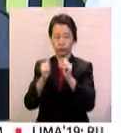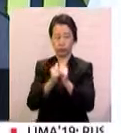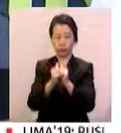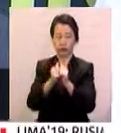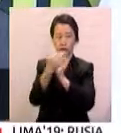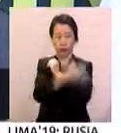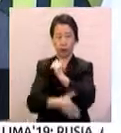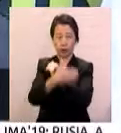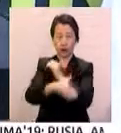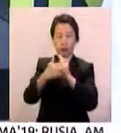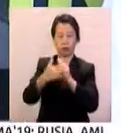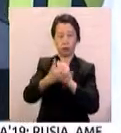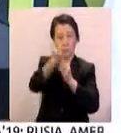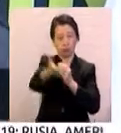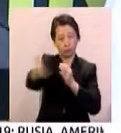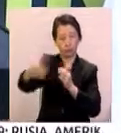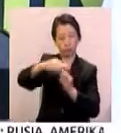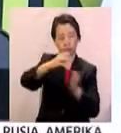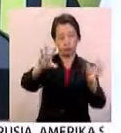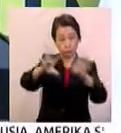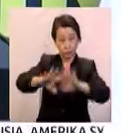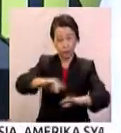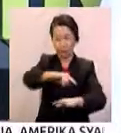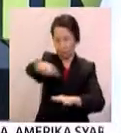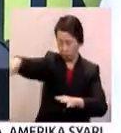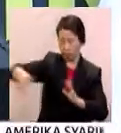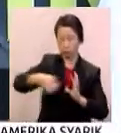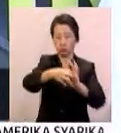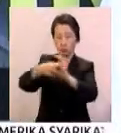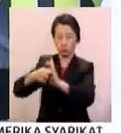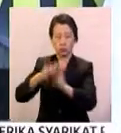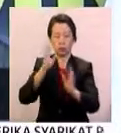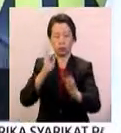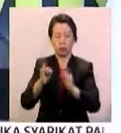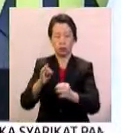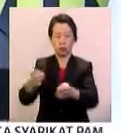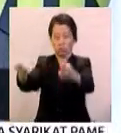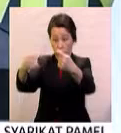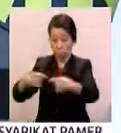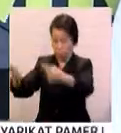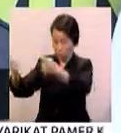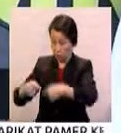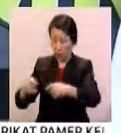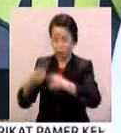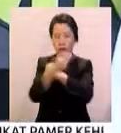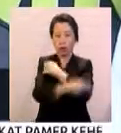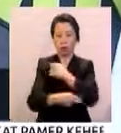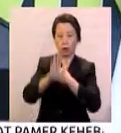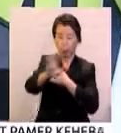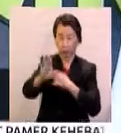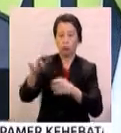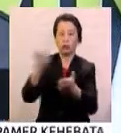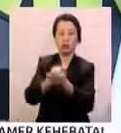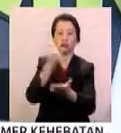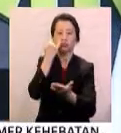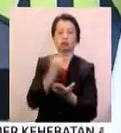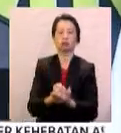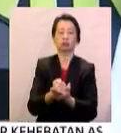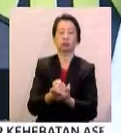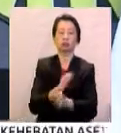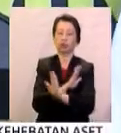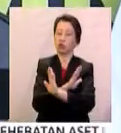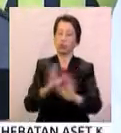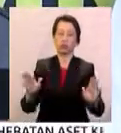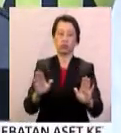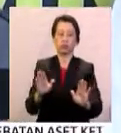jiran-jiran kita. Karena yang kalaupun datang daripada negara mereka, itu adalah penjenayah dan